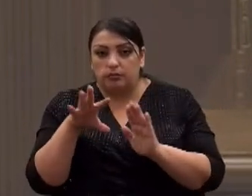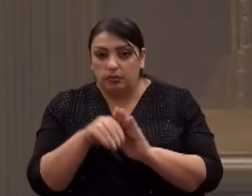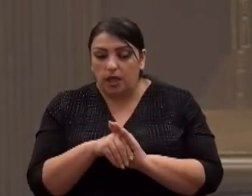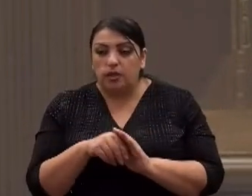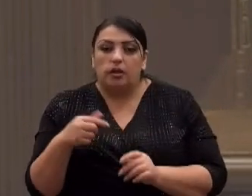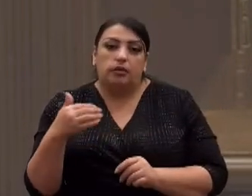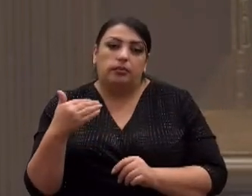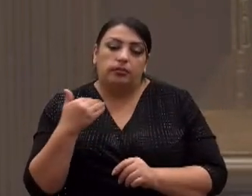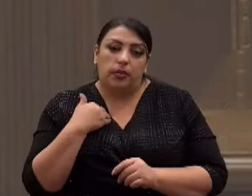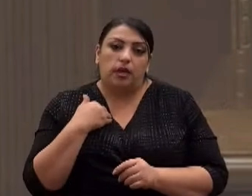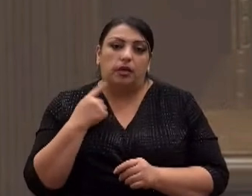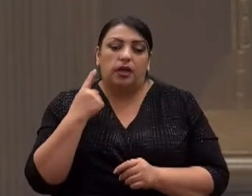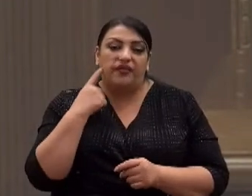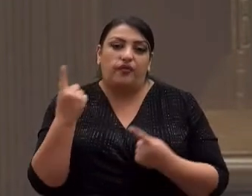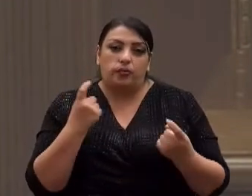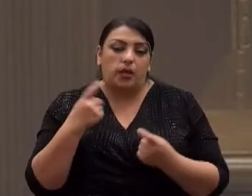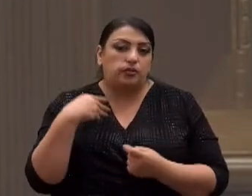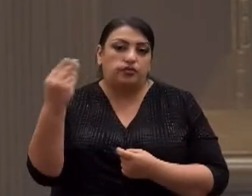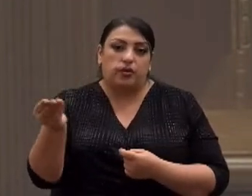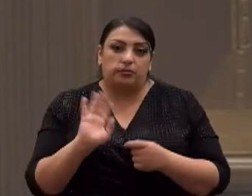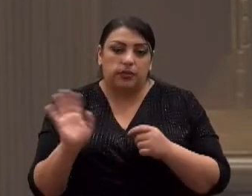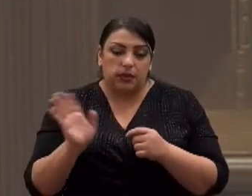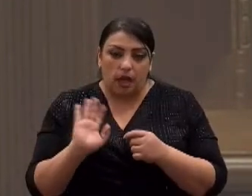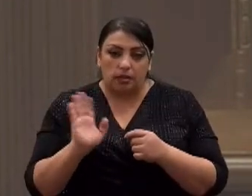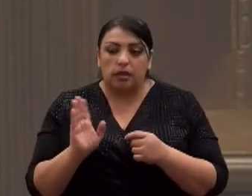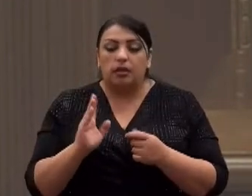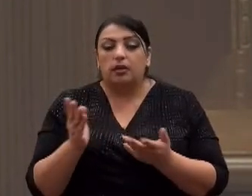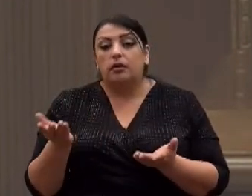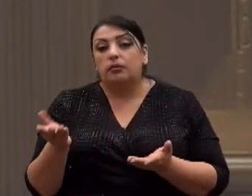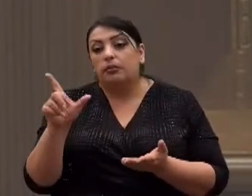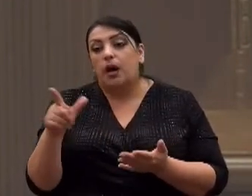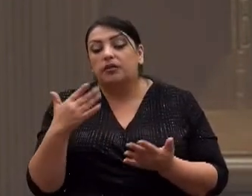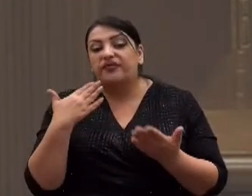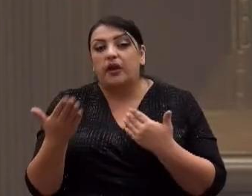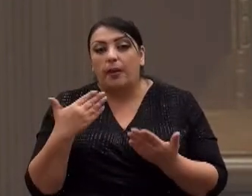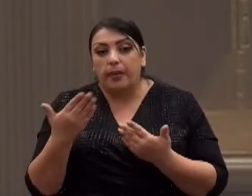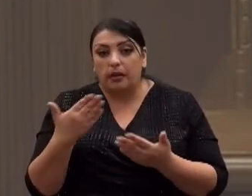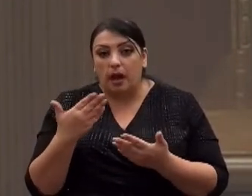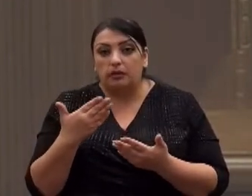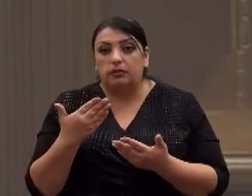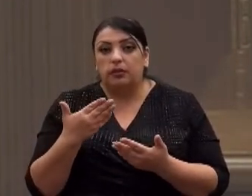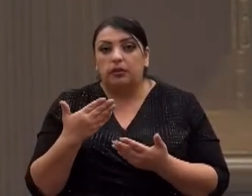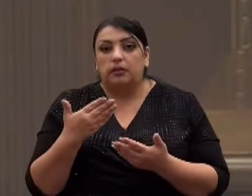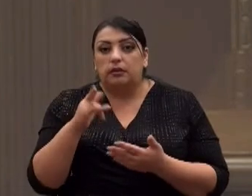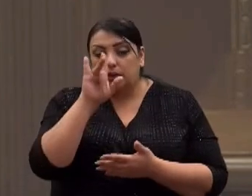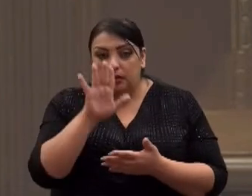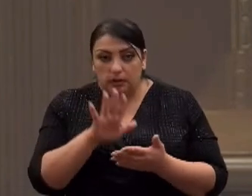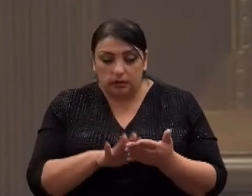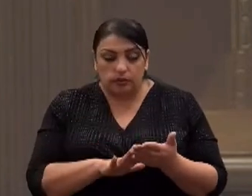չենք տալիս։ Իսկ վերաբերյալ մասին դա կներեք, բայց դա